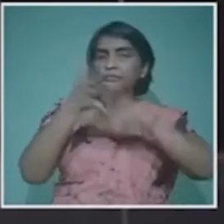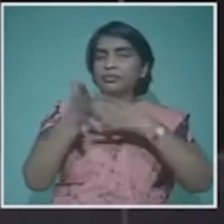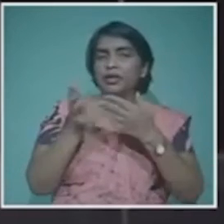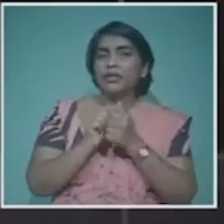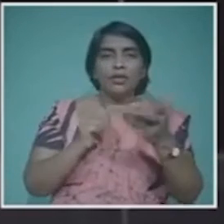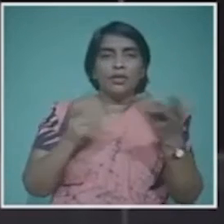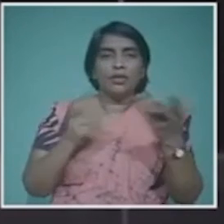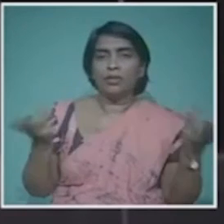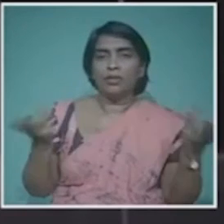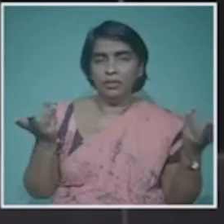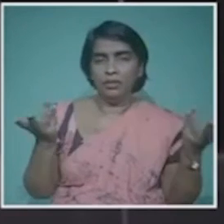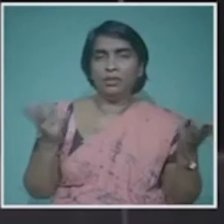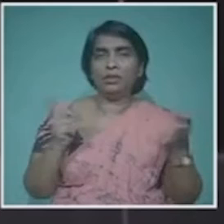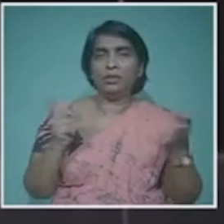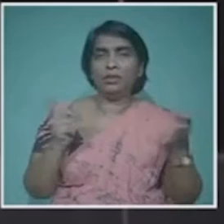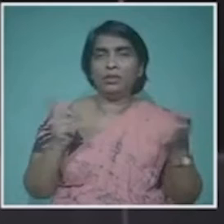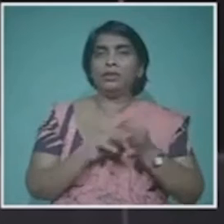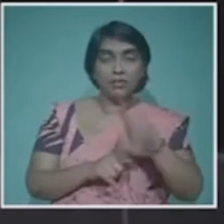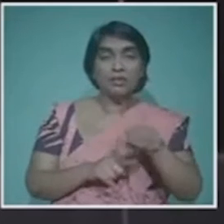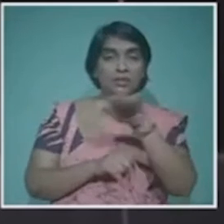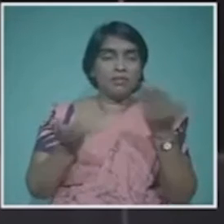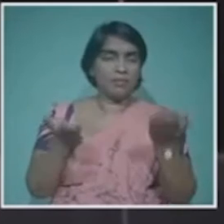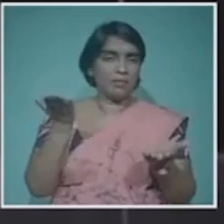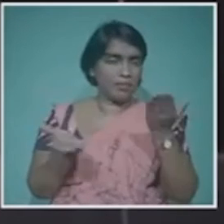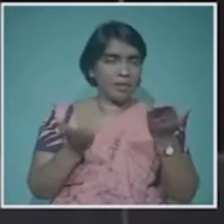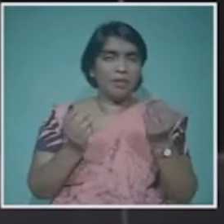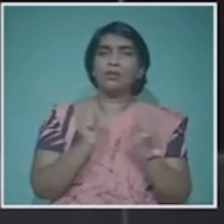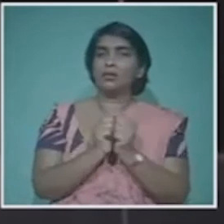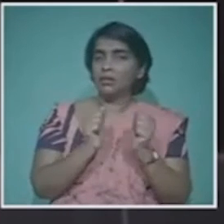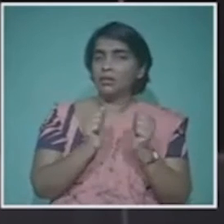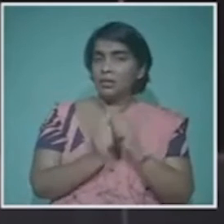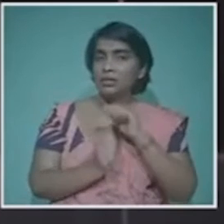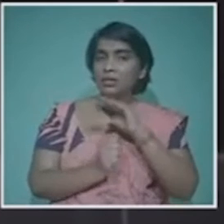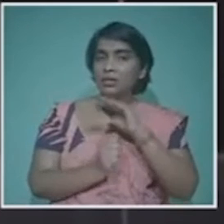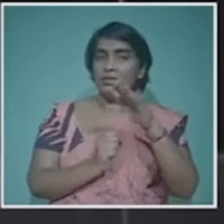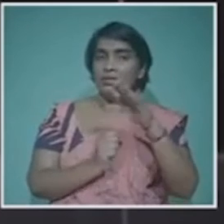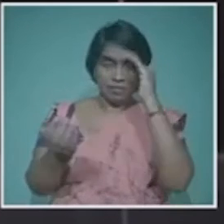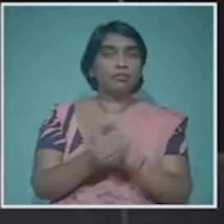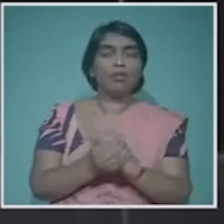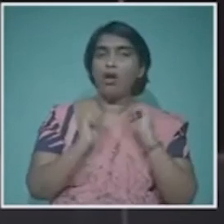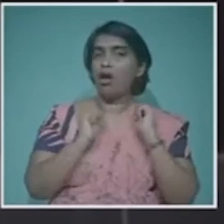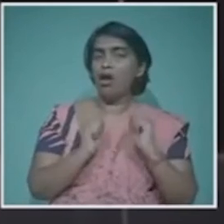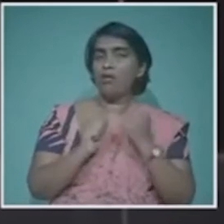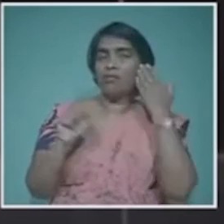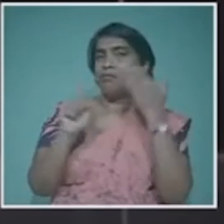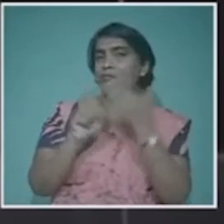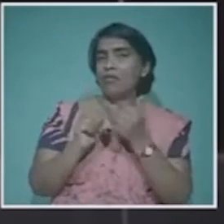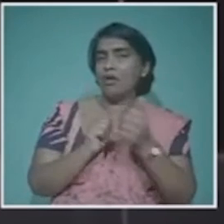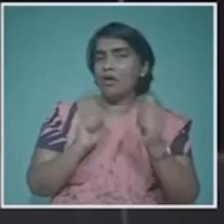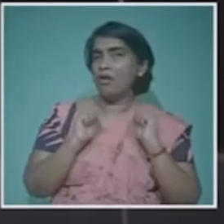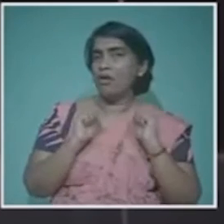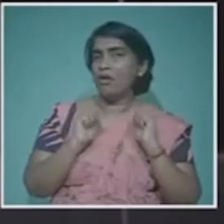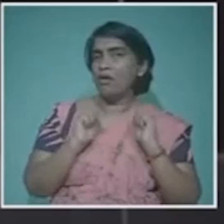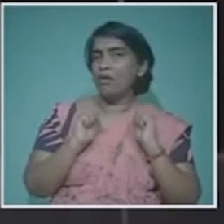தற்போதைய ஆட்சியாளர்கள் தெரிவித்தனர் ஆனால் தற்போது 95% உணவு பணவீக்கம் அதிகரித்துள்ளது எனினும் உணவு பணவீக்கமானது